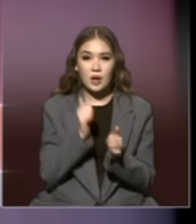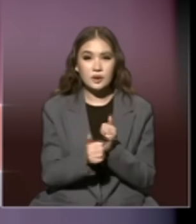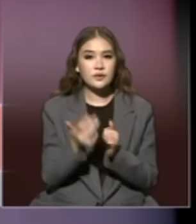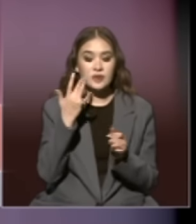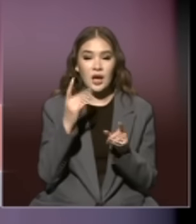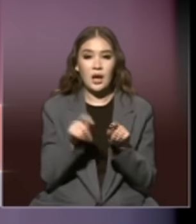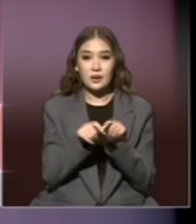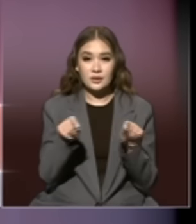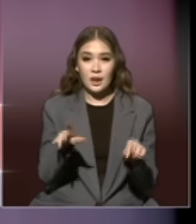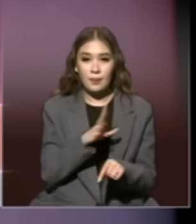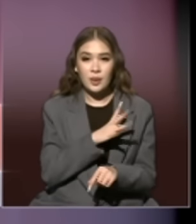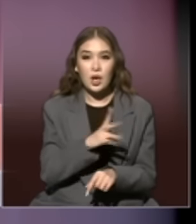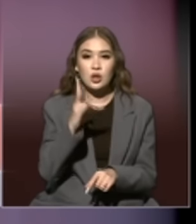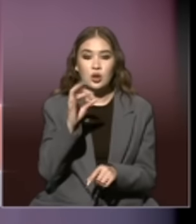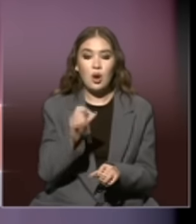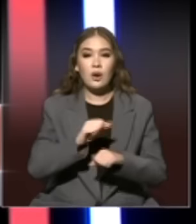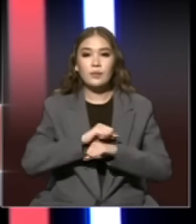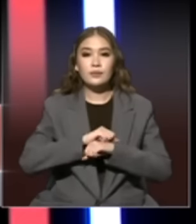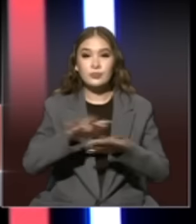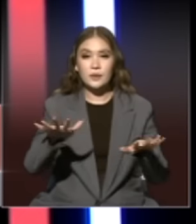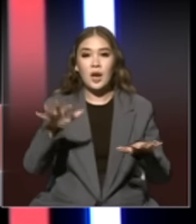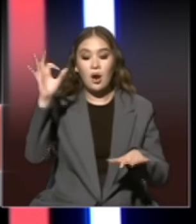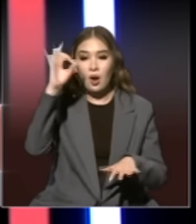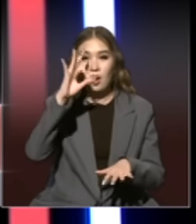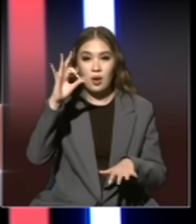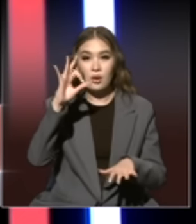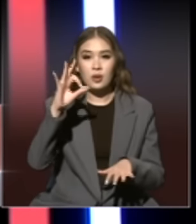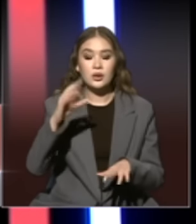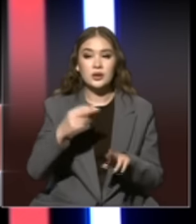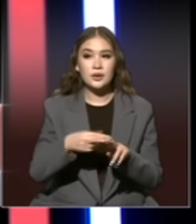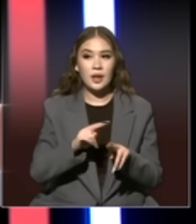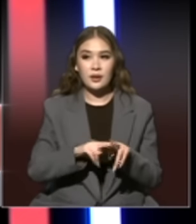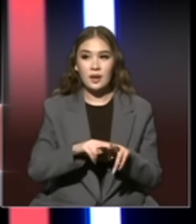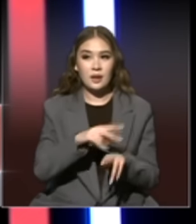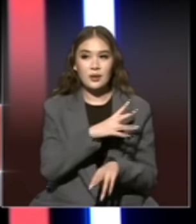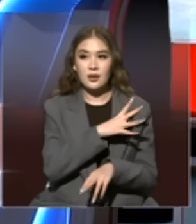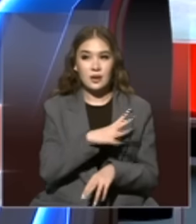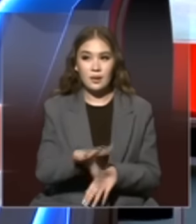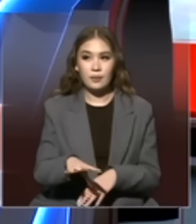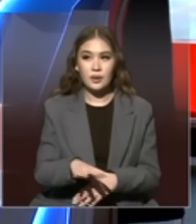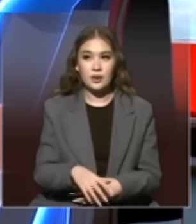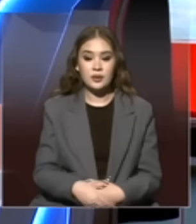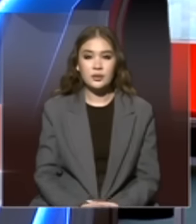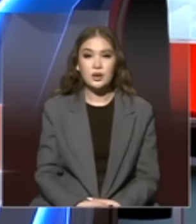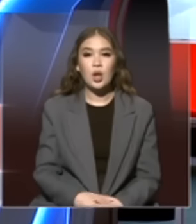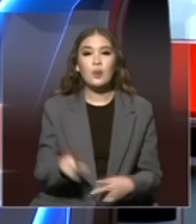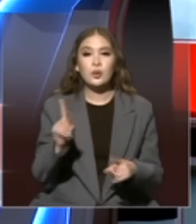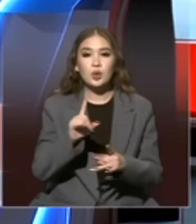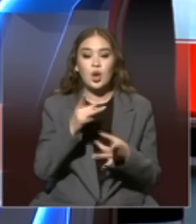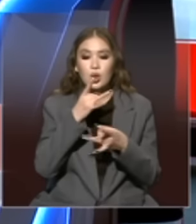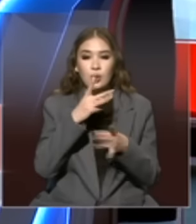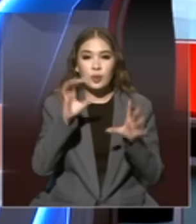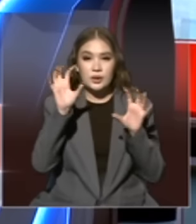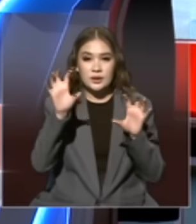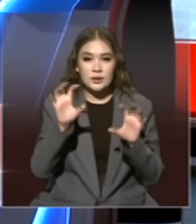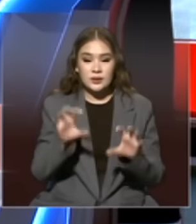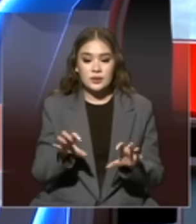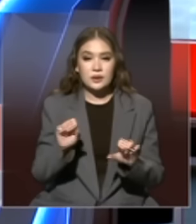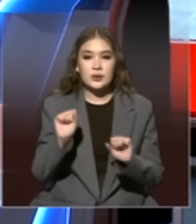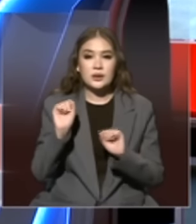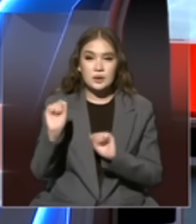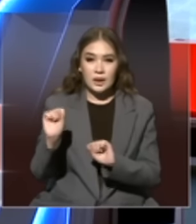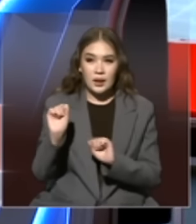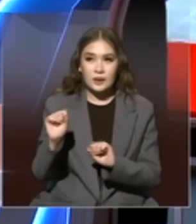болған, бірақ та тарату ақпарат тарату бізде мүмкіншілігіміз болған жоқ. Өйткені біз любой заңгерлер біледі, біз ақпарат алатын